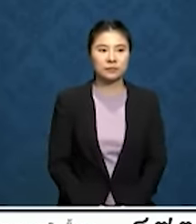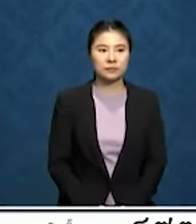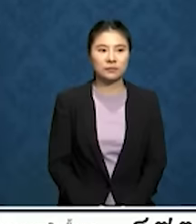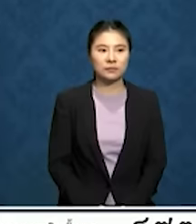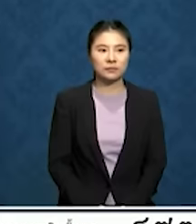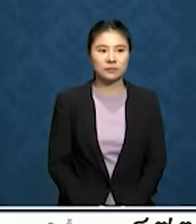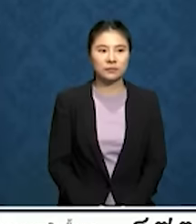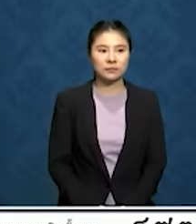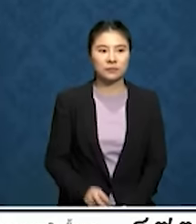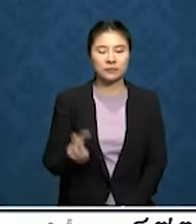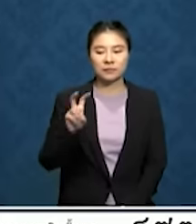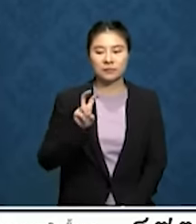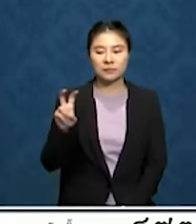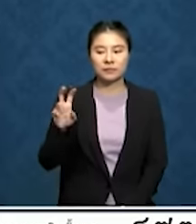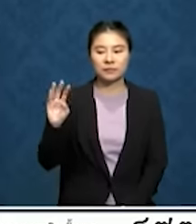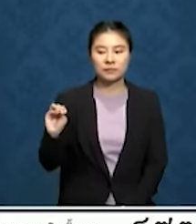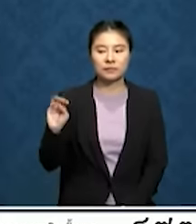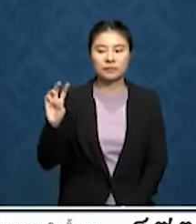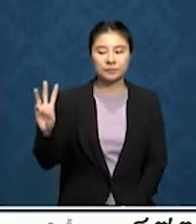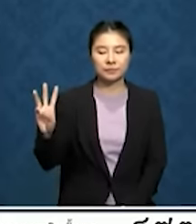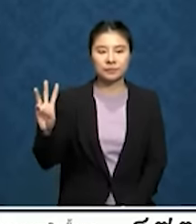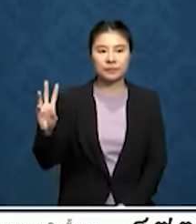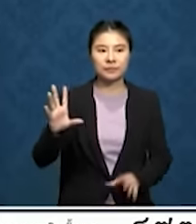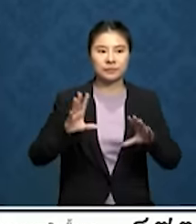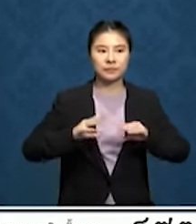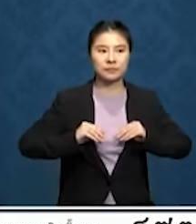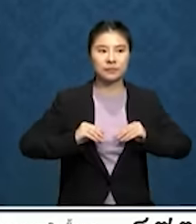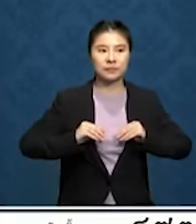246นายพันศักดิ์บุญแทน เห็นชอบครับ